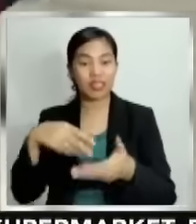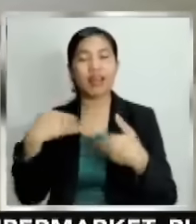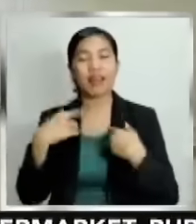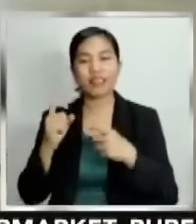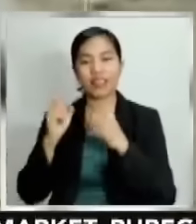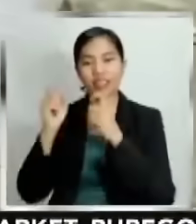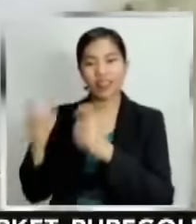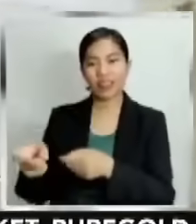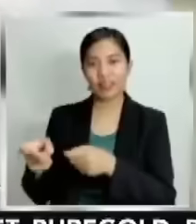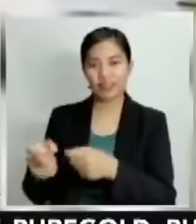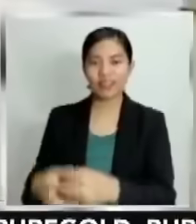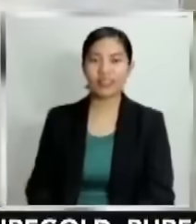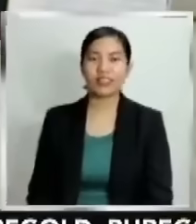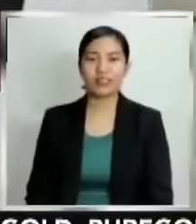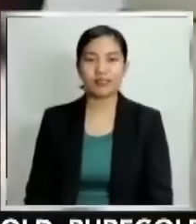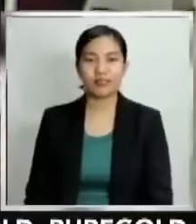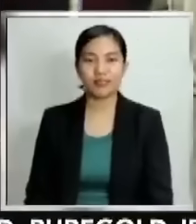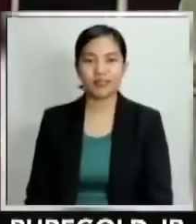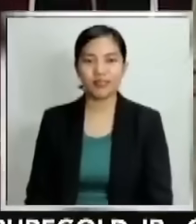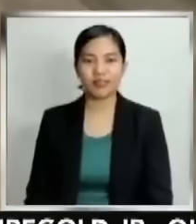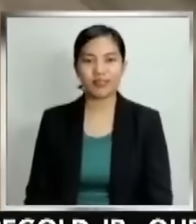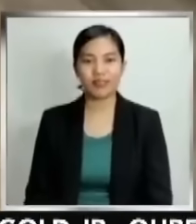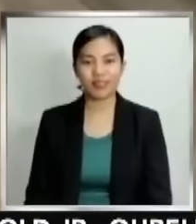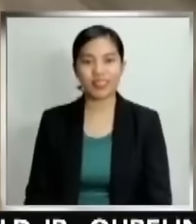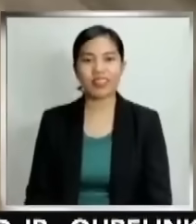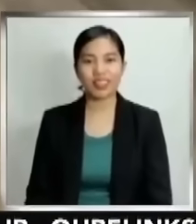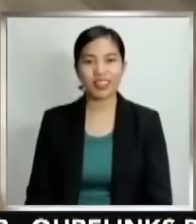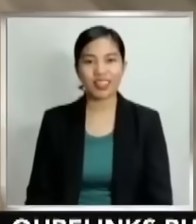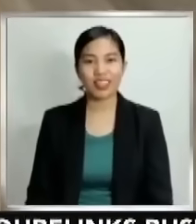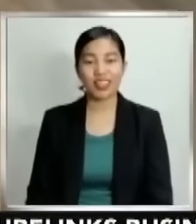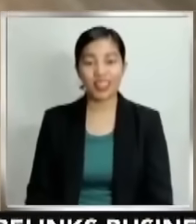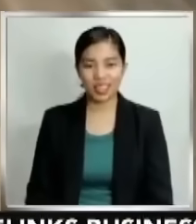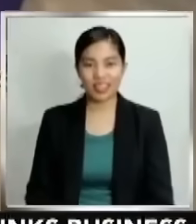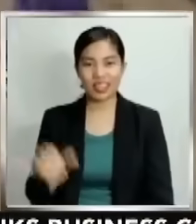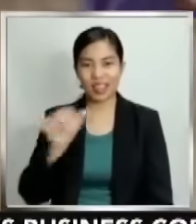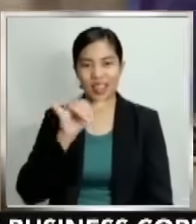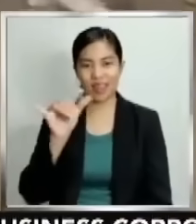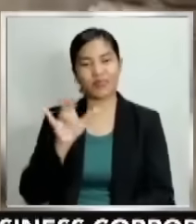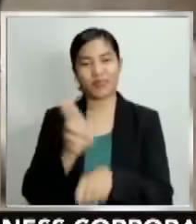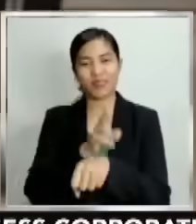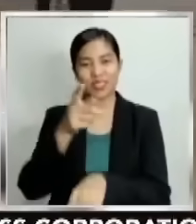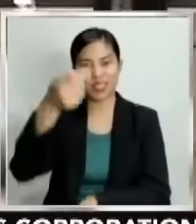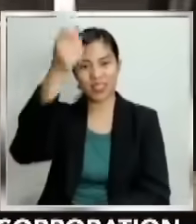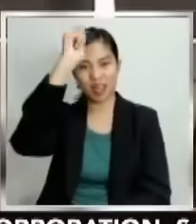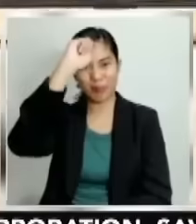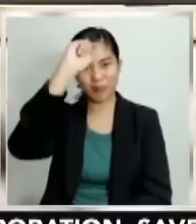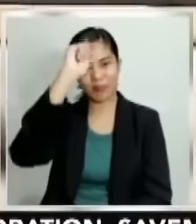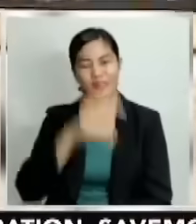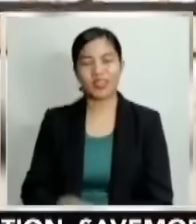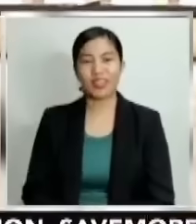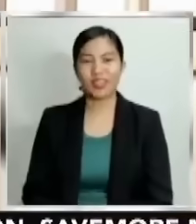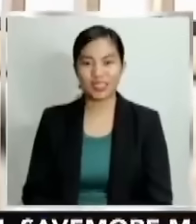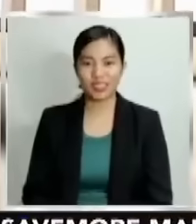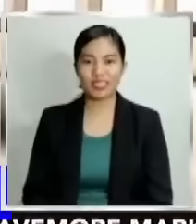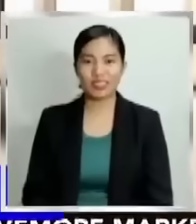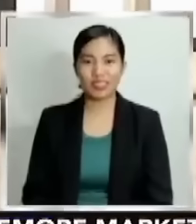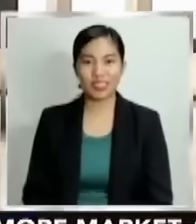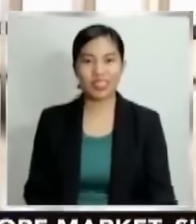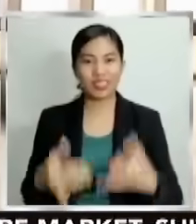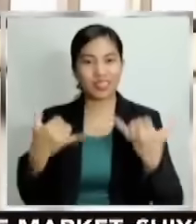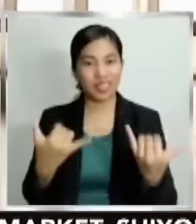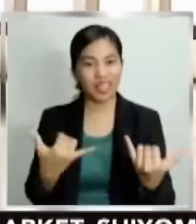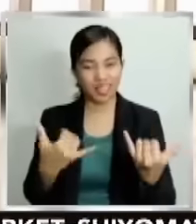CJ na twinning ng kanyang gamit na cap. At heto na nga ang resulta ng Marian x CJ Dance